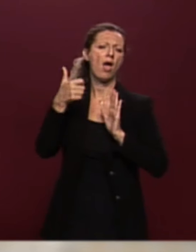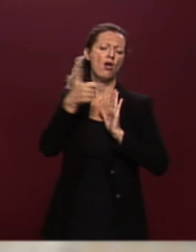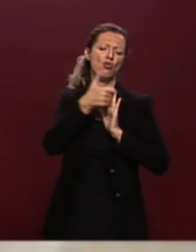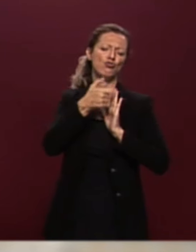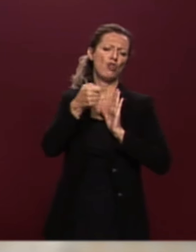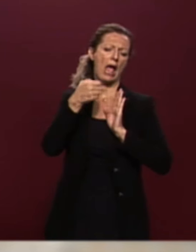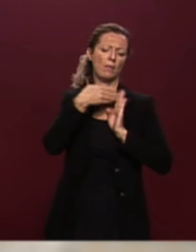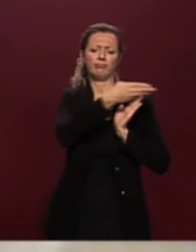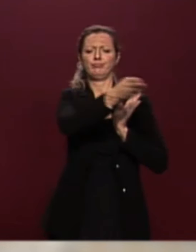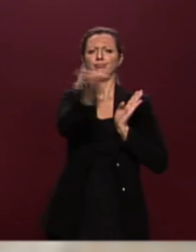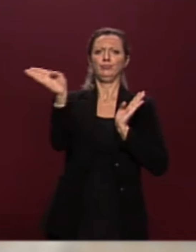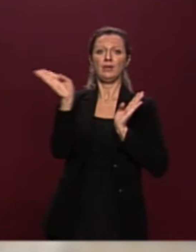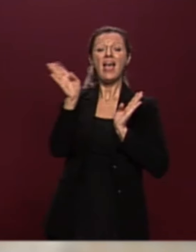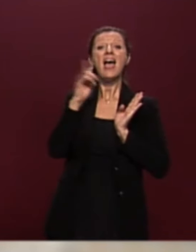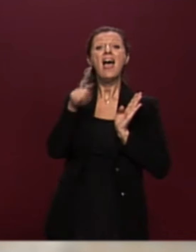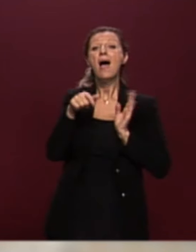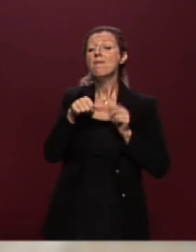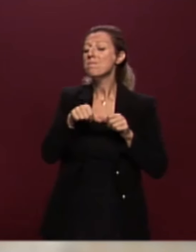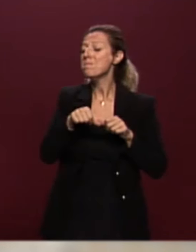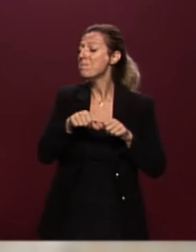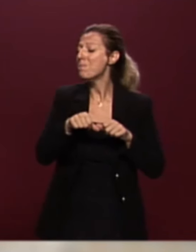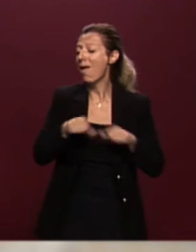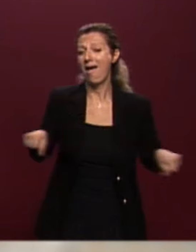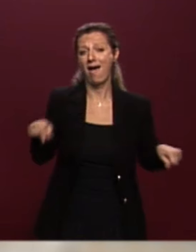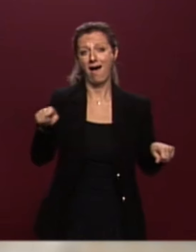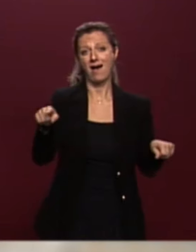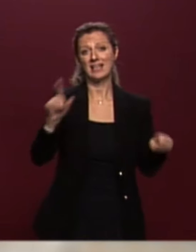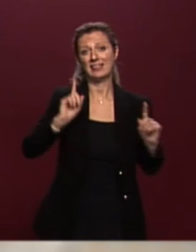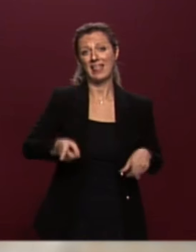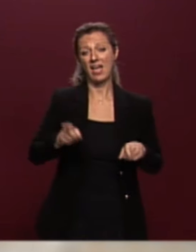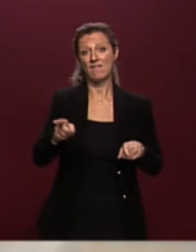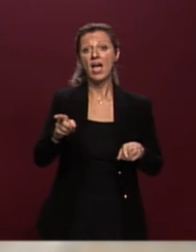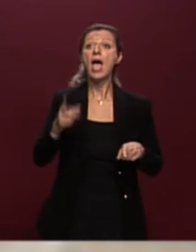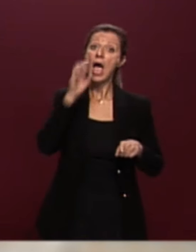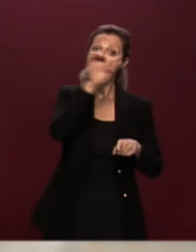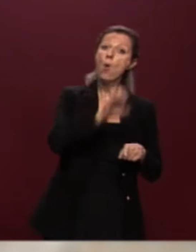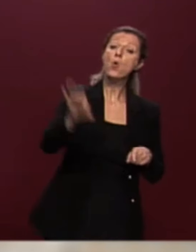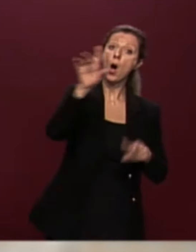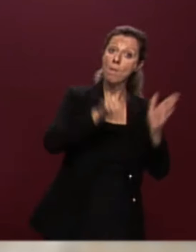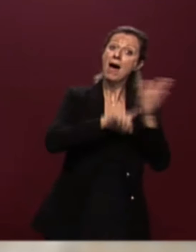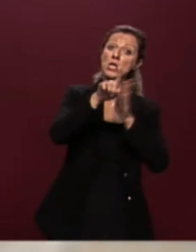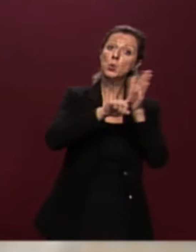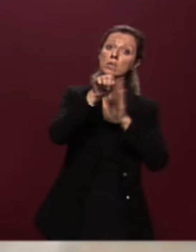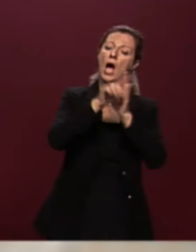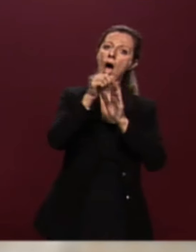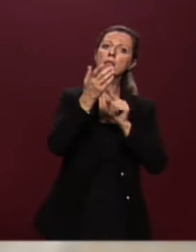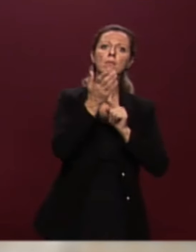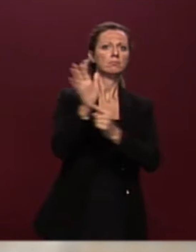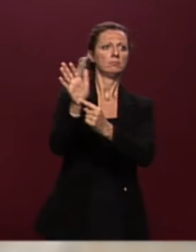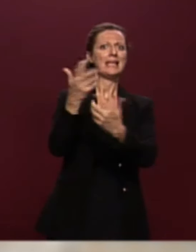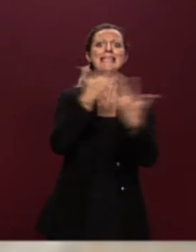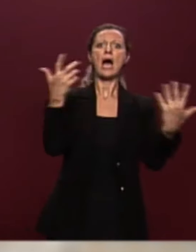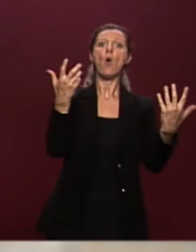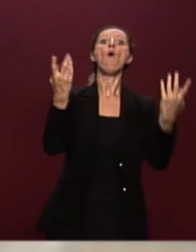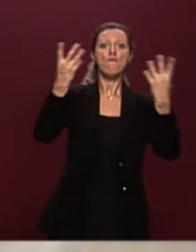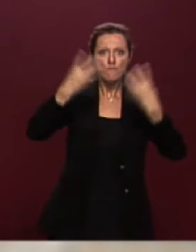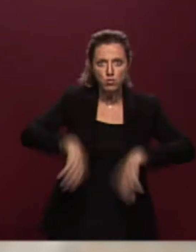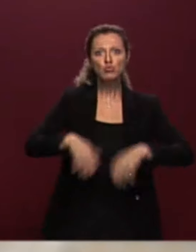è fondamentale e i risultati in Europa mostrano che sta